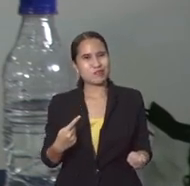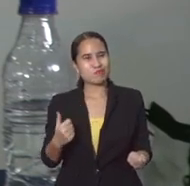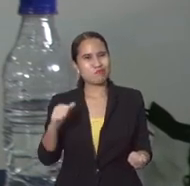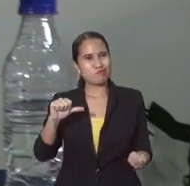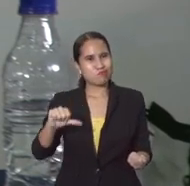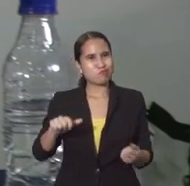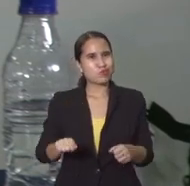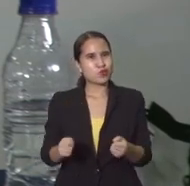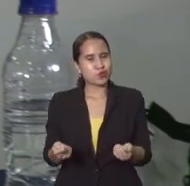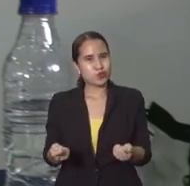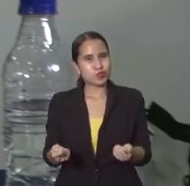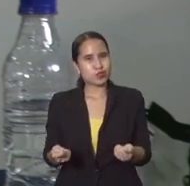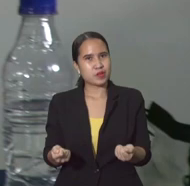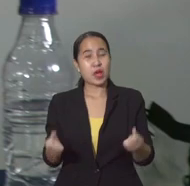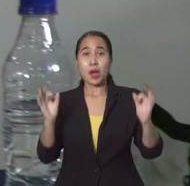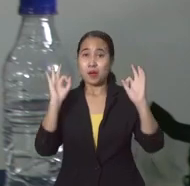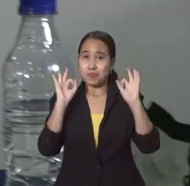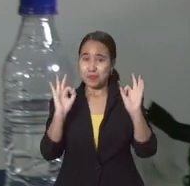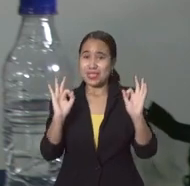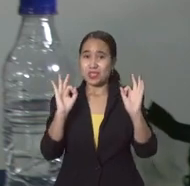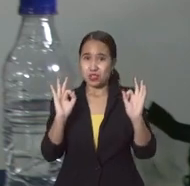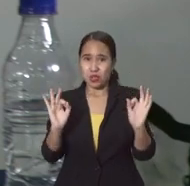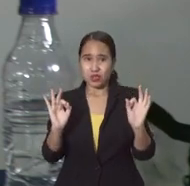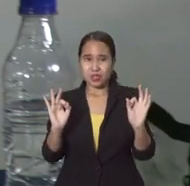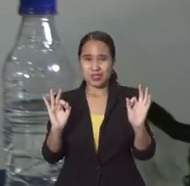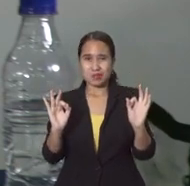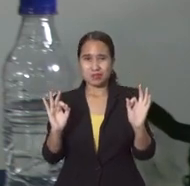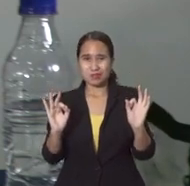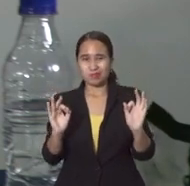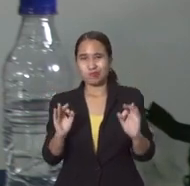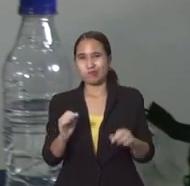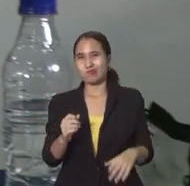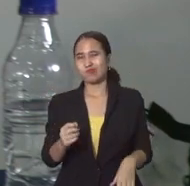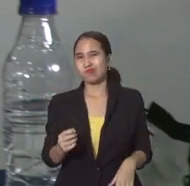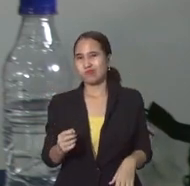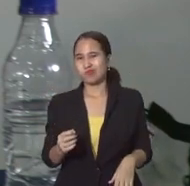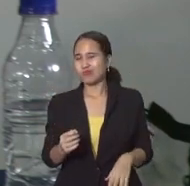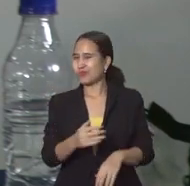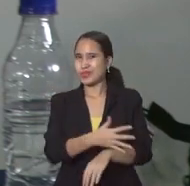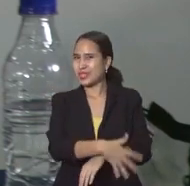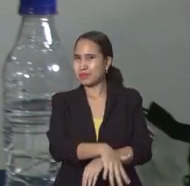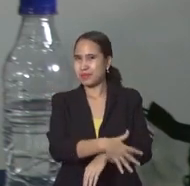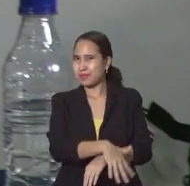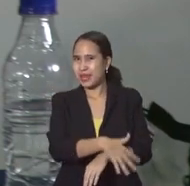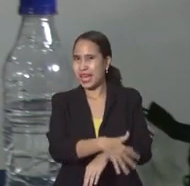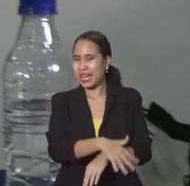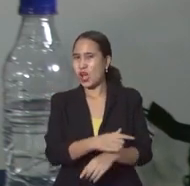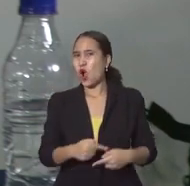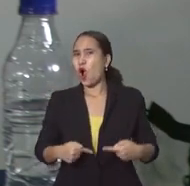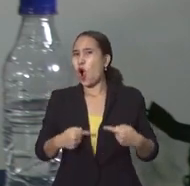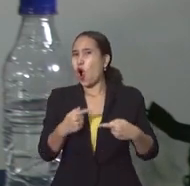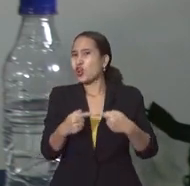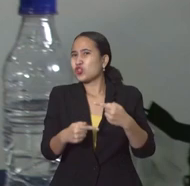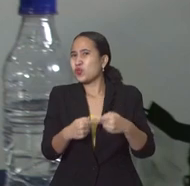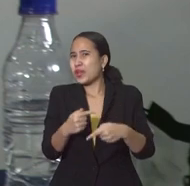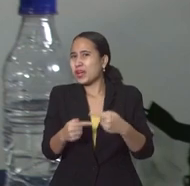ik bijzonder, maar dan ook echt bijzonder ontstemd ben over een aantal ontwikkelingen in onze gemeenschap.